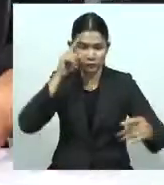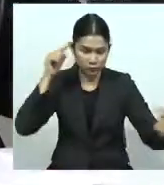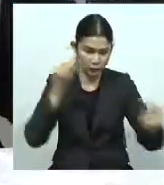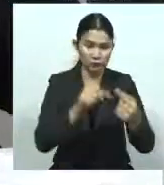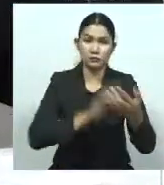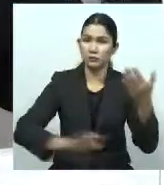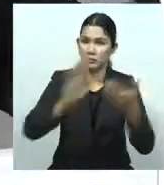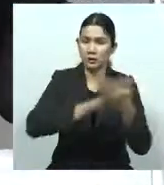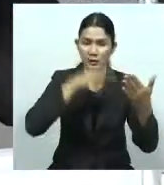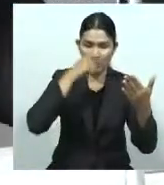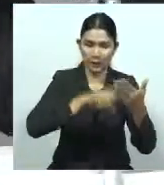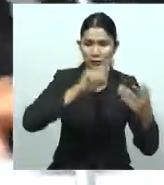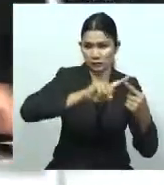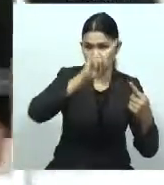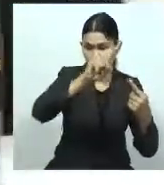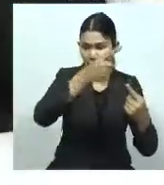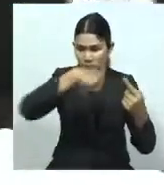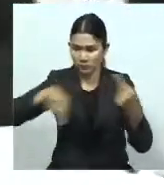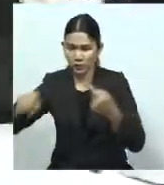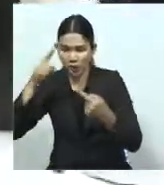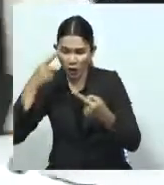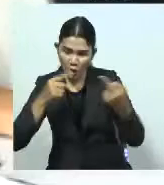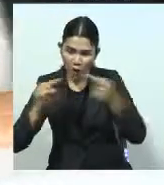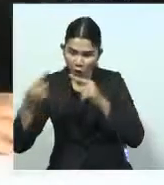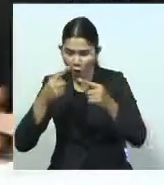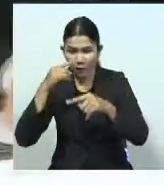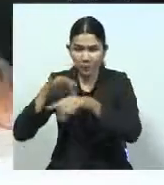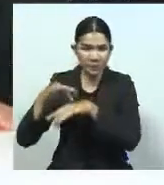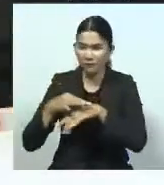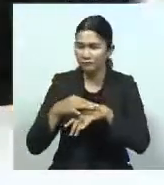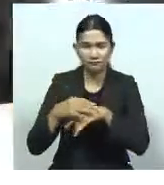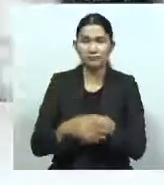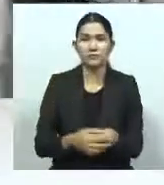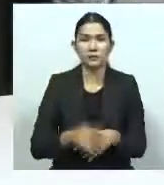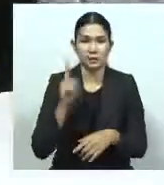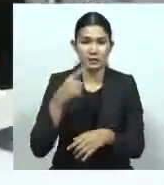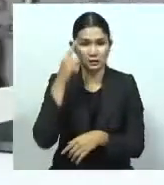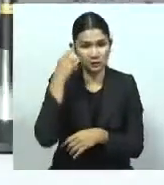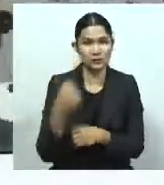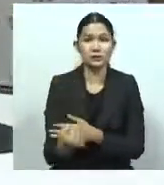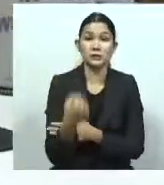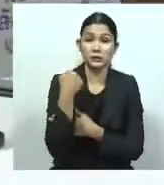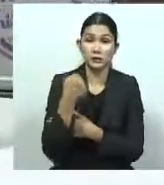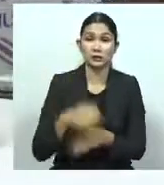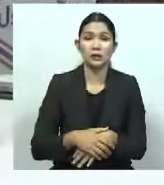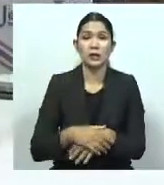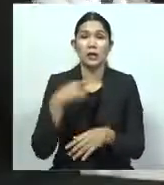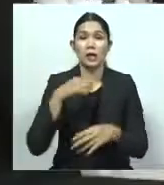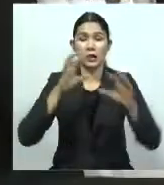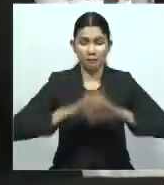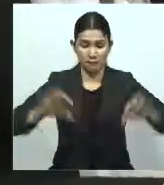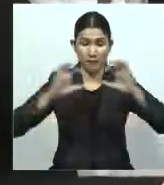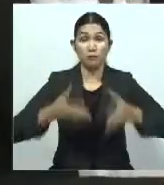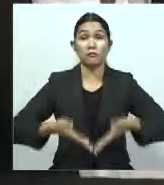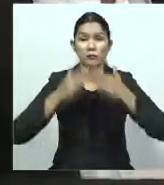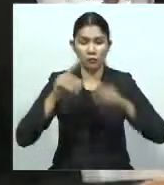มากกว่าที่จะไปคิดเรื่องของการต่อรองตำแหน่งในรัฐบาลโดยขอให้เชื่อมั่นว่าการจะตั้งรัฐบาลเป็นไปตามกรอบเวลาที่ก